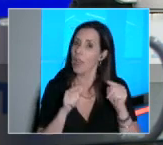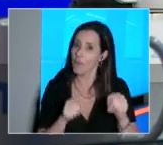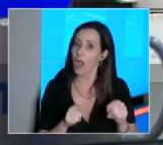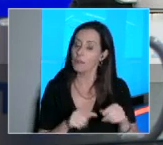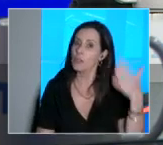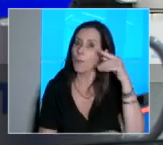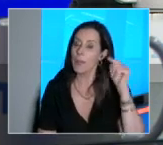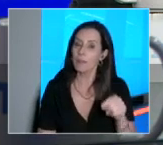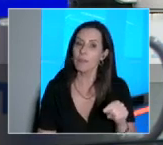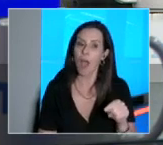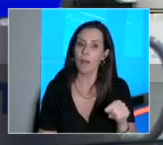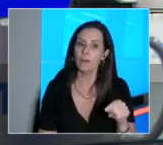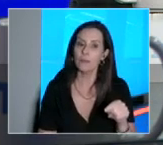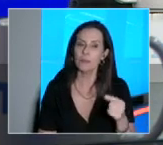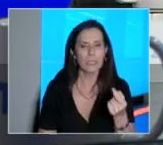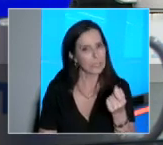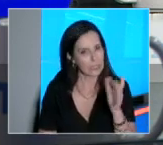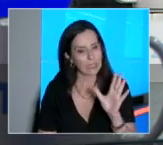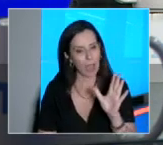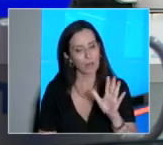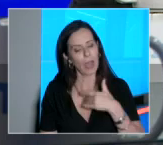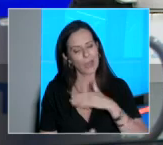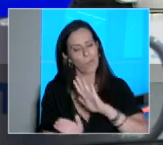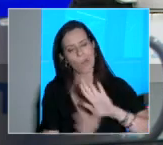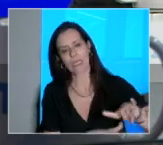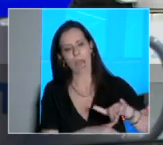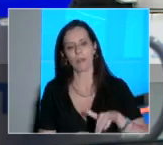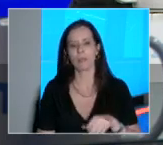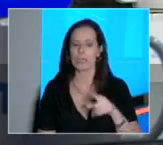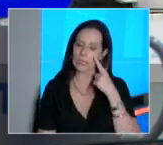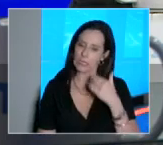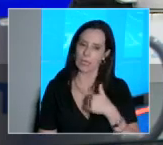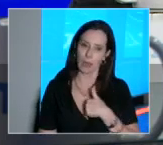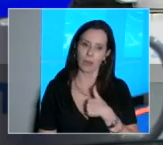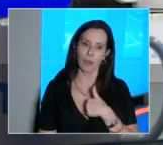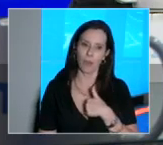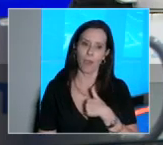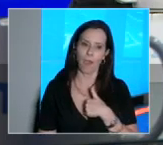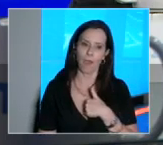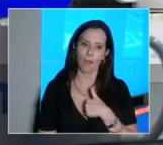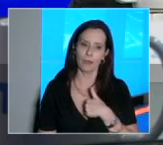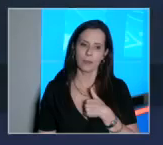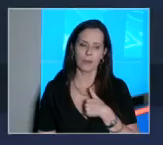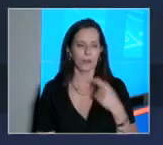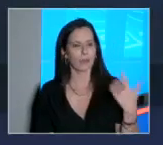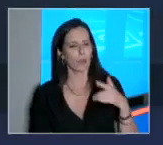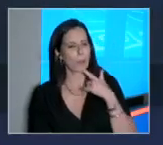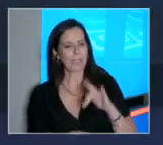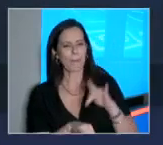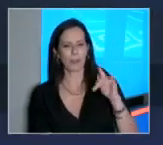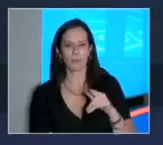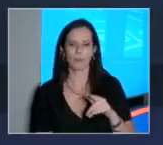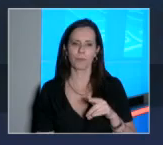העניין הזה שהמדינה קצת משאירה אותנו בשוליים, זה נראה לי... זה עדינות. אני